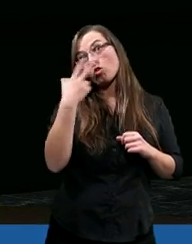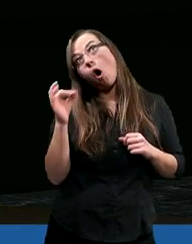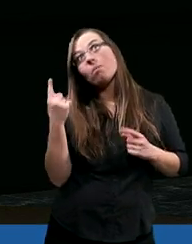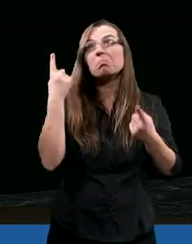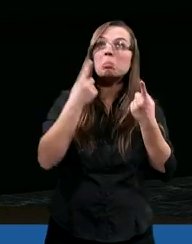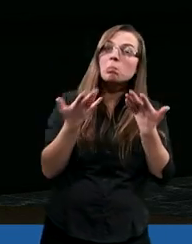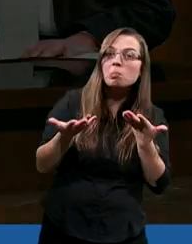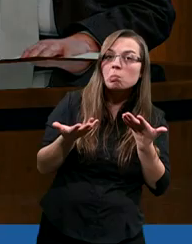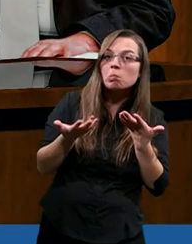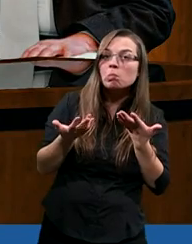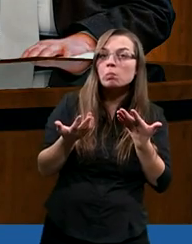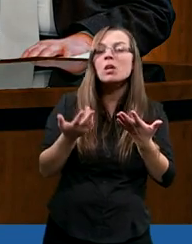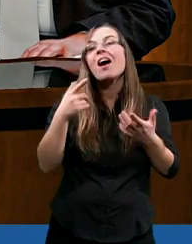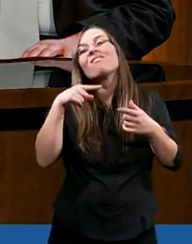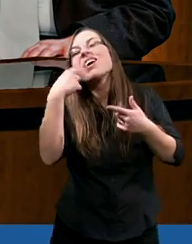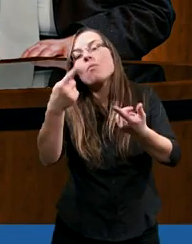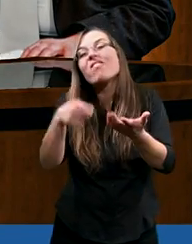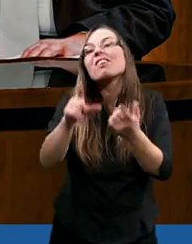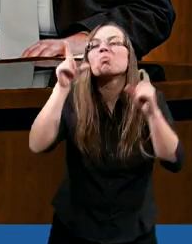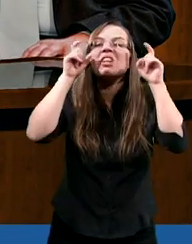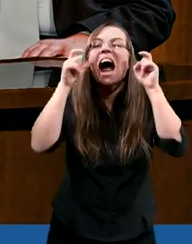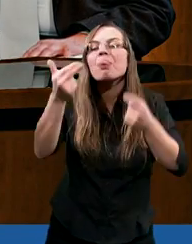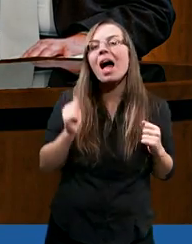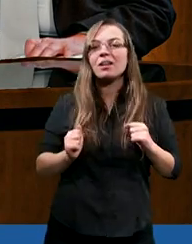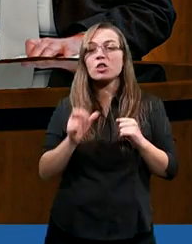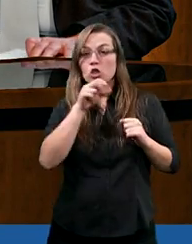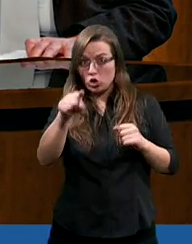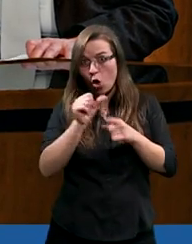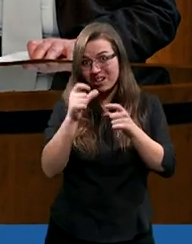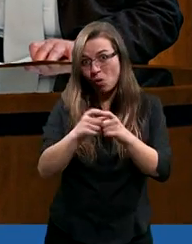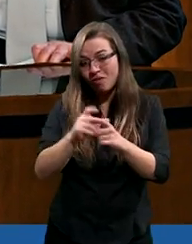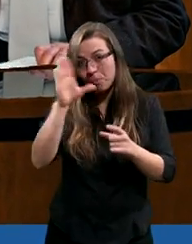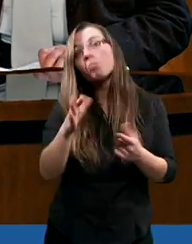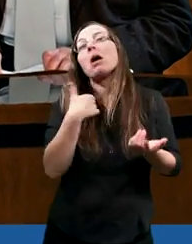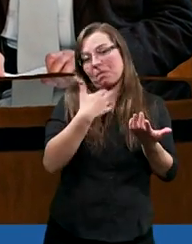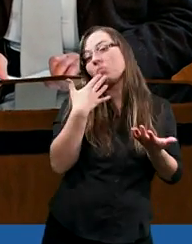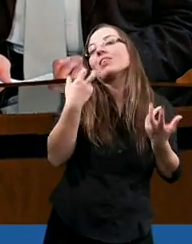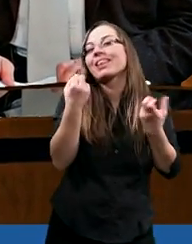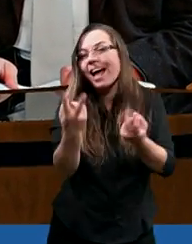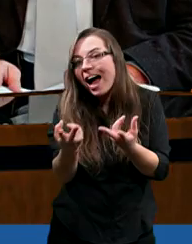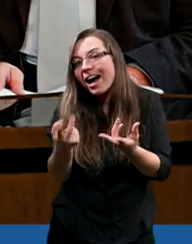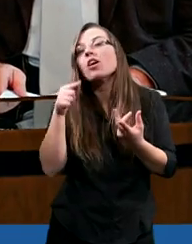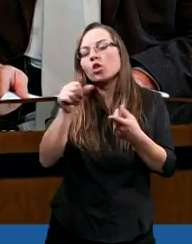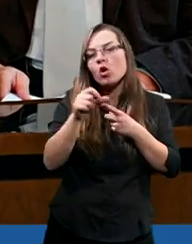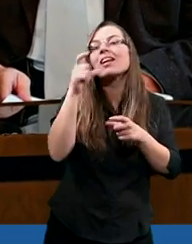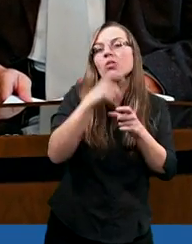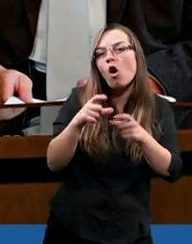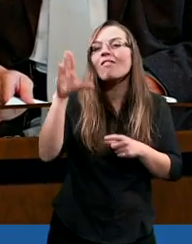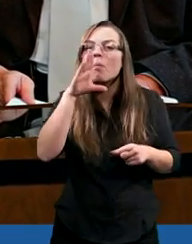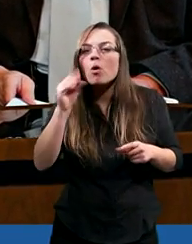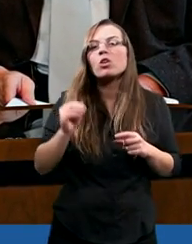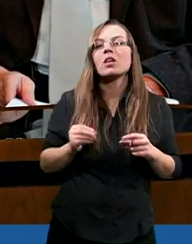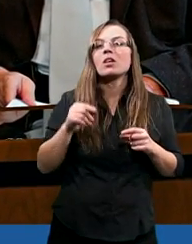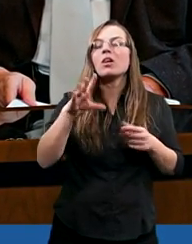No, wypowiedział je szatan. Więc czy to jest Słowo Boże? Ja mówię tak. To jest Słowo Boże,